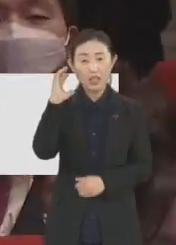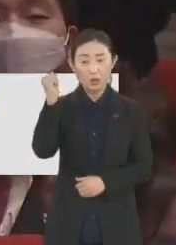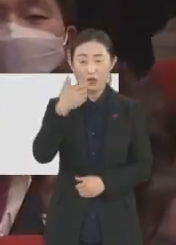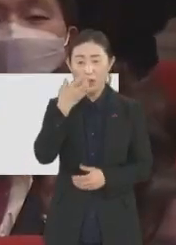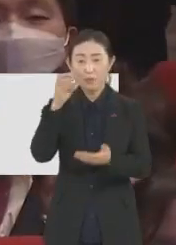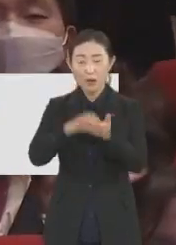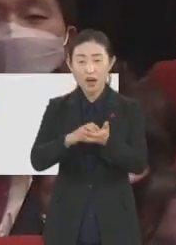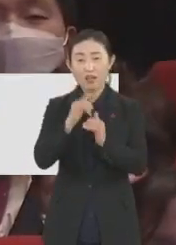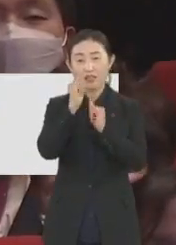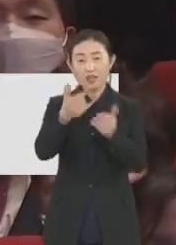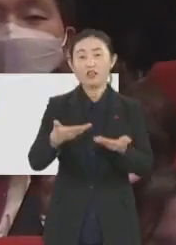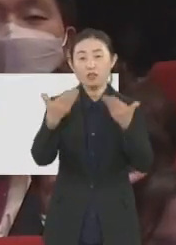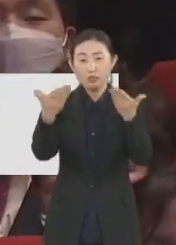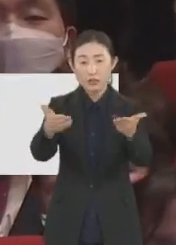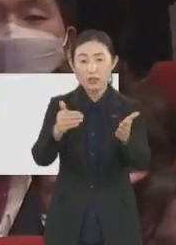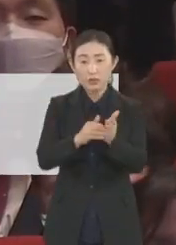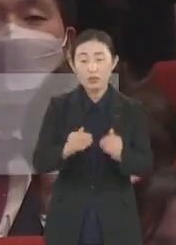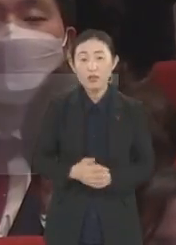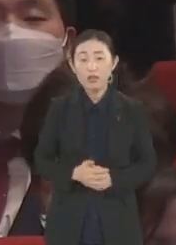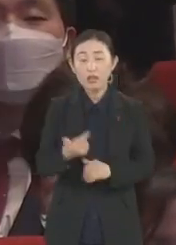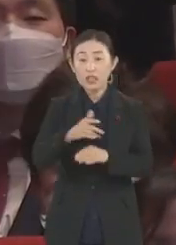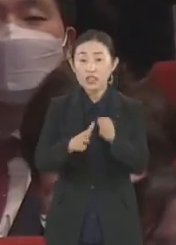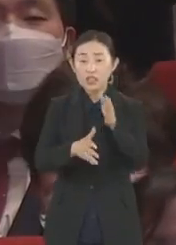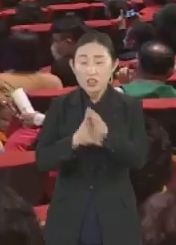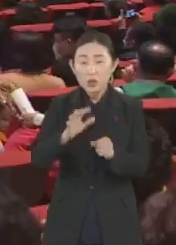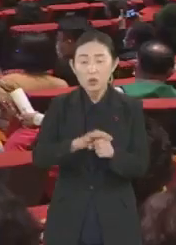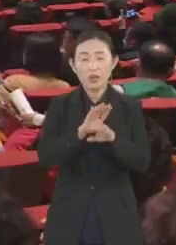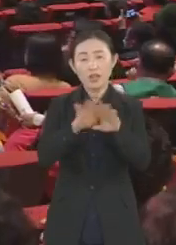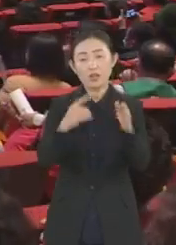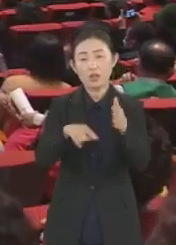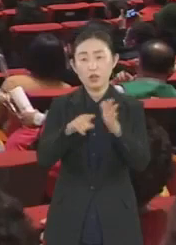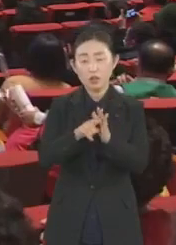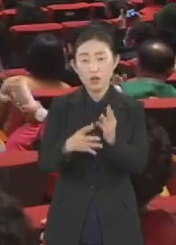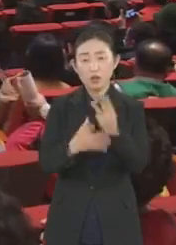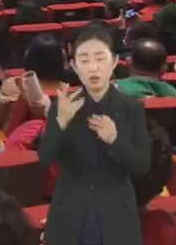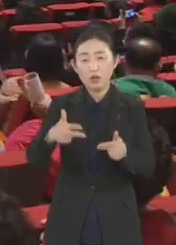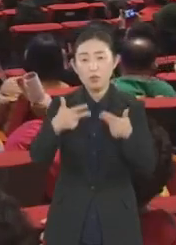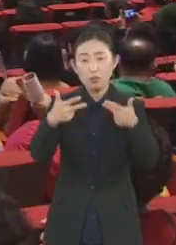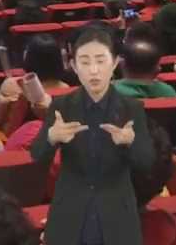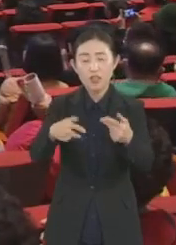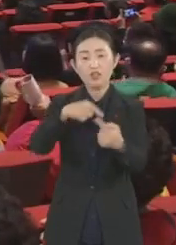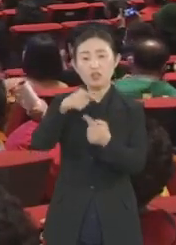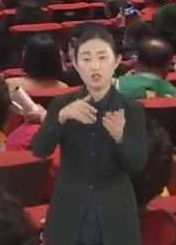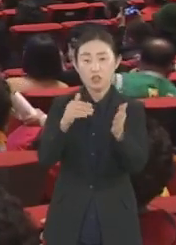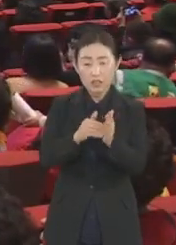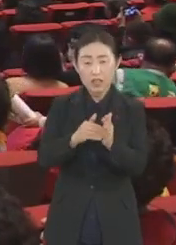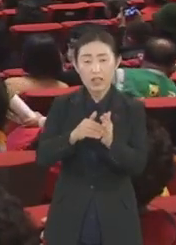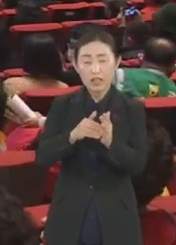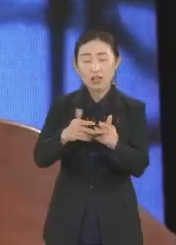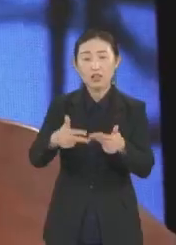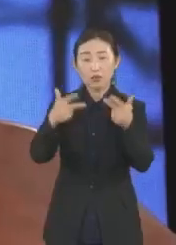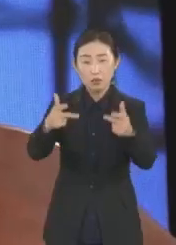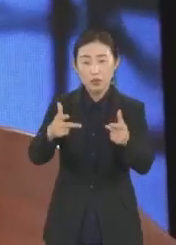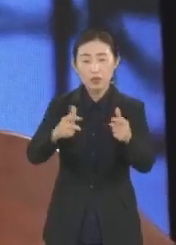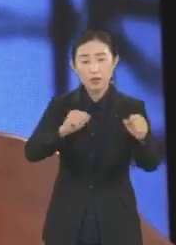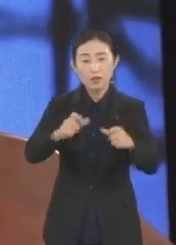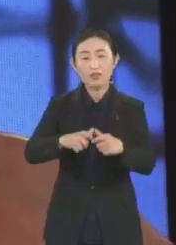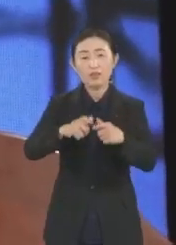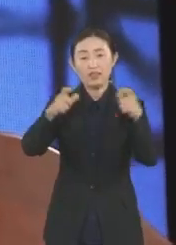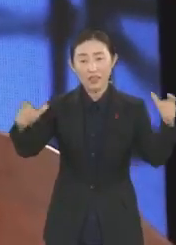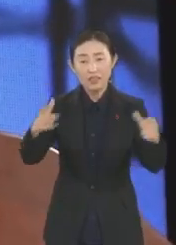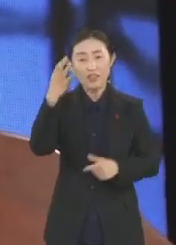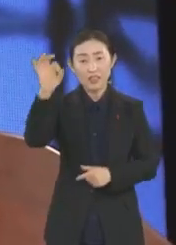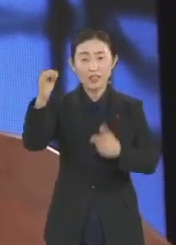표창을 받았습니다 대전시는 코로나19 극복을 위해 통합자원봉사단을 운영해 자원봉사 영역을 확대한 점이